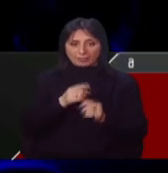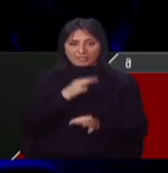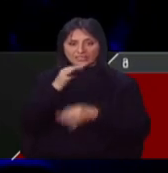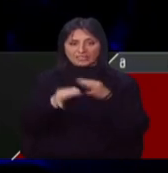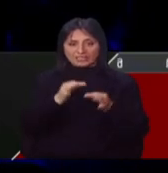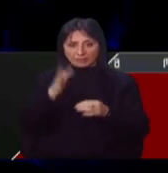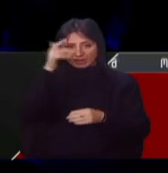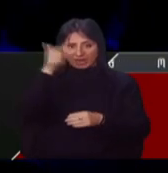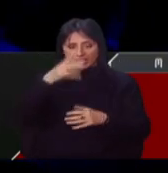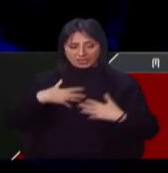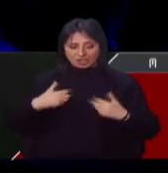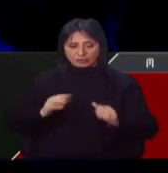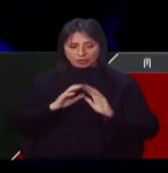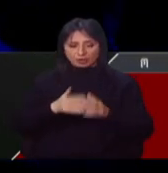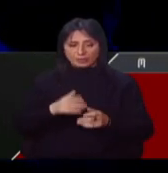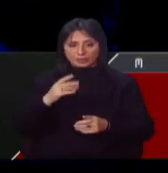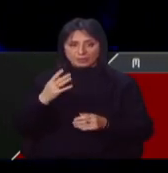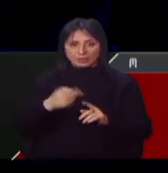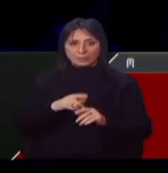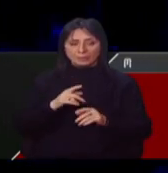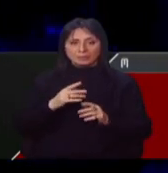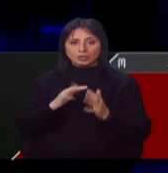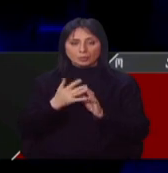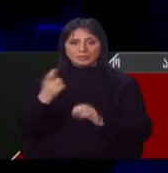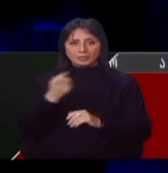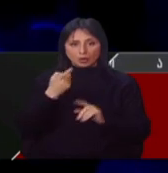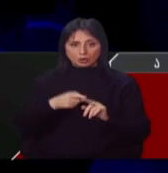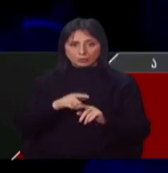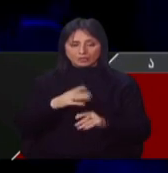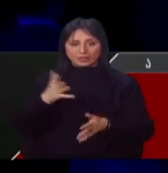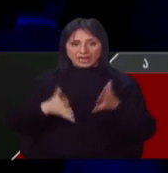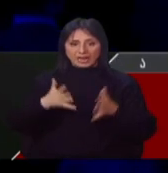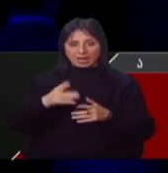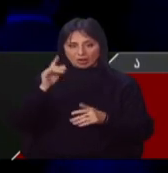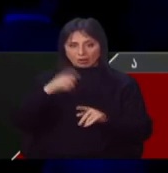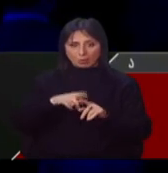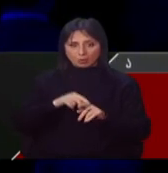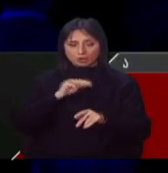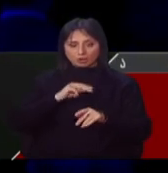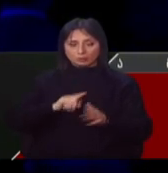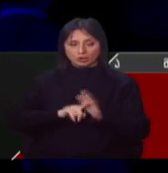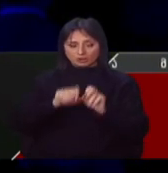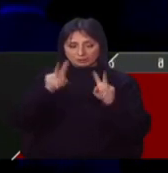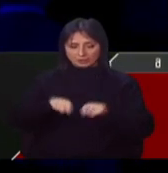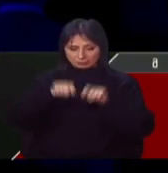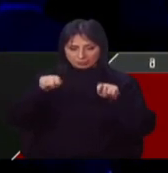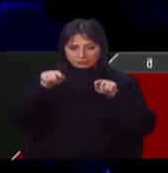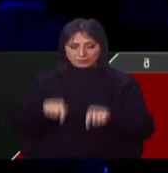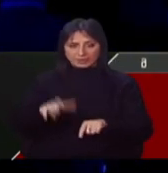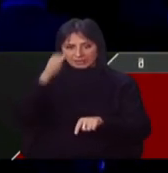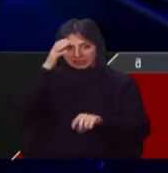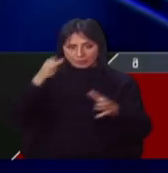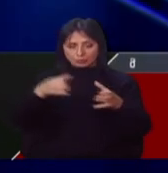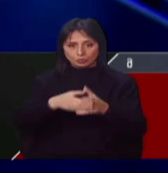საპასუხოდ განათლების ჟანდაცვის სოფლის მეურნეობის სხვა მიმართულებებით ხელოვნური ინტელექტის დანერგვაზე სამუშაოდ შეიქმნება სპეციალური